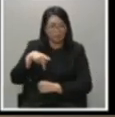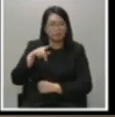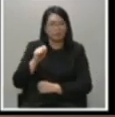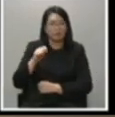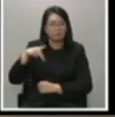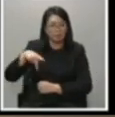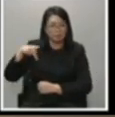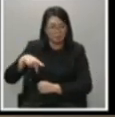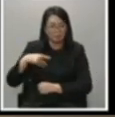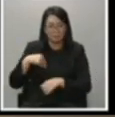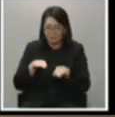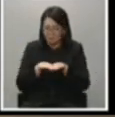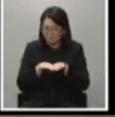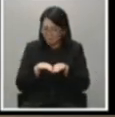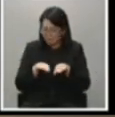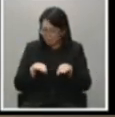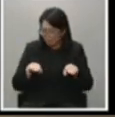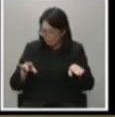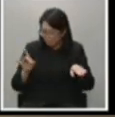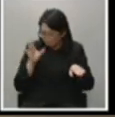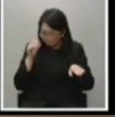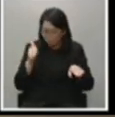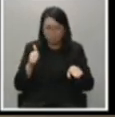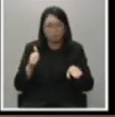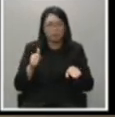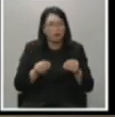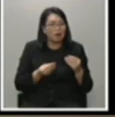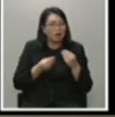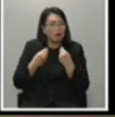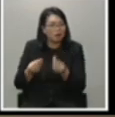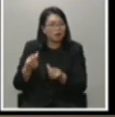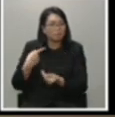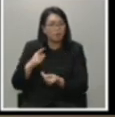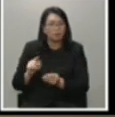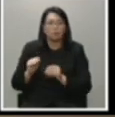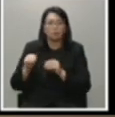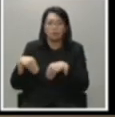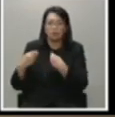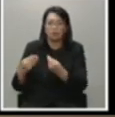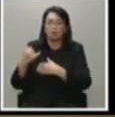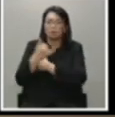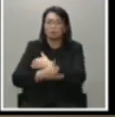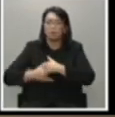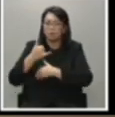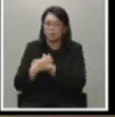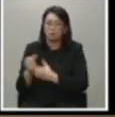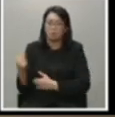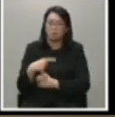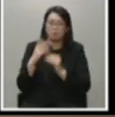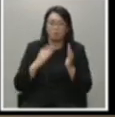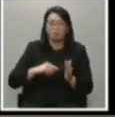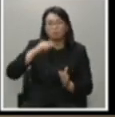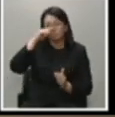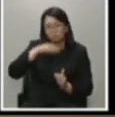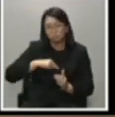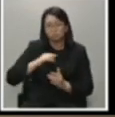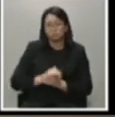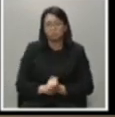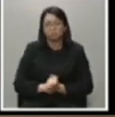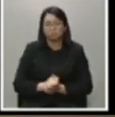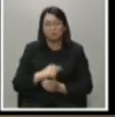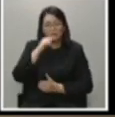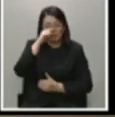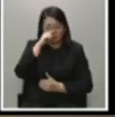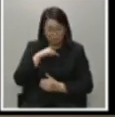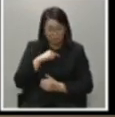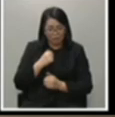กลงที่มีมาตรฐานสูงที่เอื้อให้กับต่างชาติมากกว่าจะเอื้อประโยชน์ให้กับคนไทยและไทยเองก็ไม่ได้อยู่ในสถาน